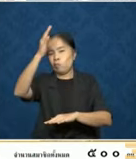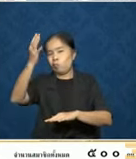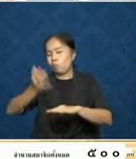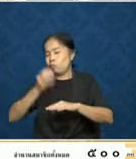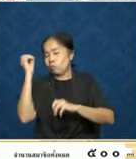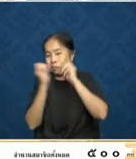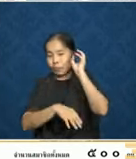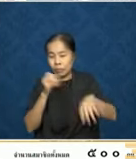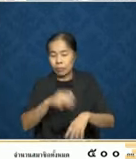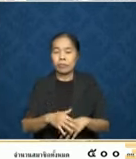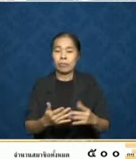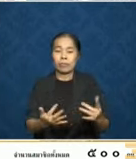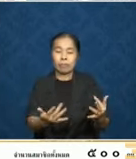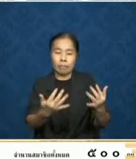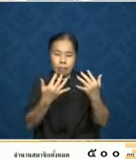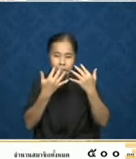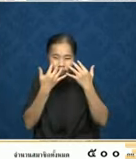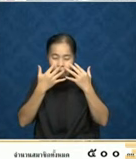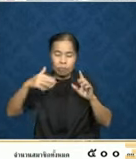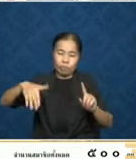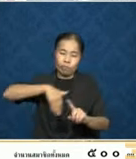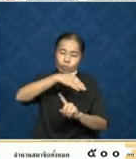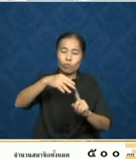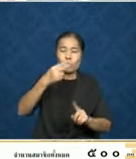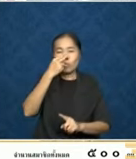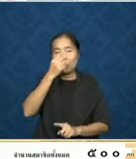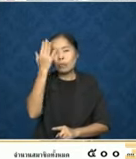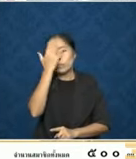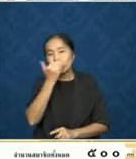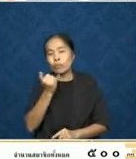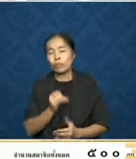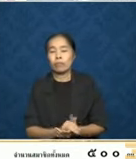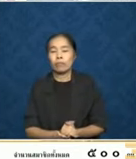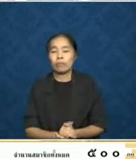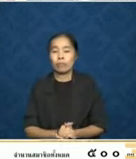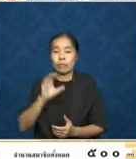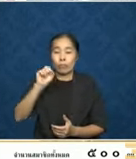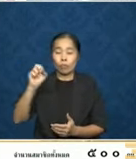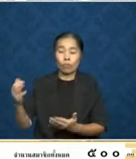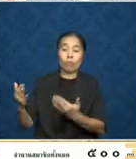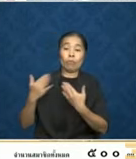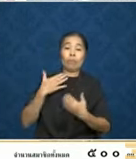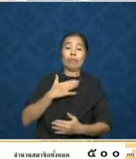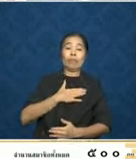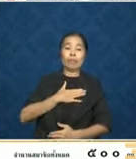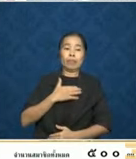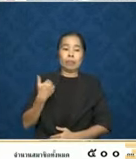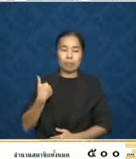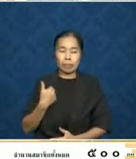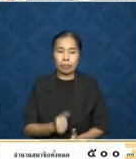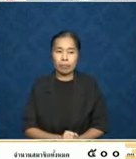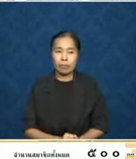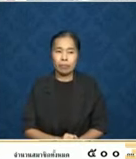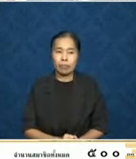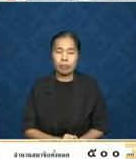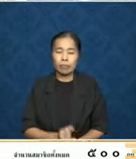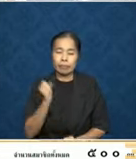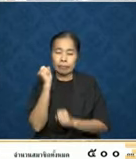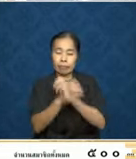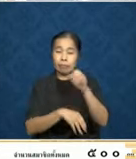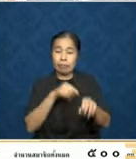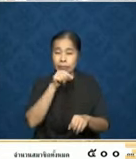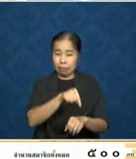รื่องของกลิ่นเรื่องของพอลูชันต่างๆท่านสสสัพพัญญูก็ฝากผมนะครับว่าในบ่อขยะของหนองของ